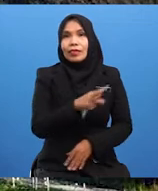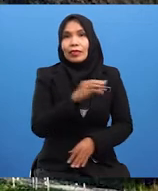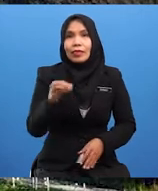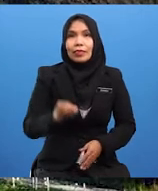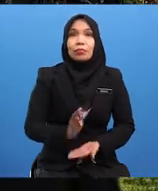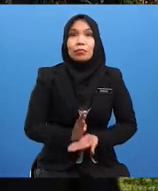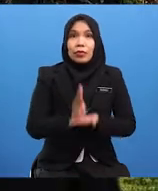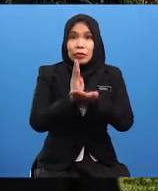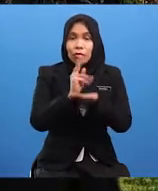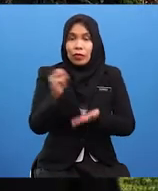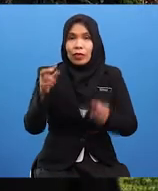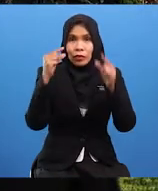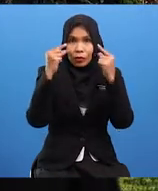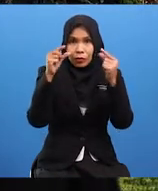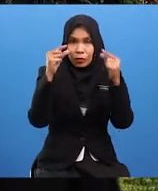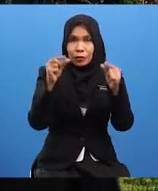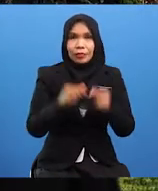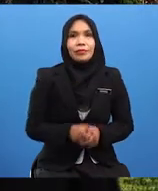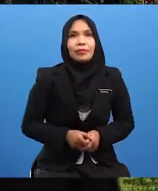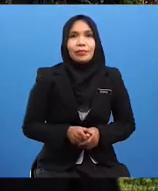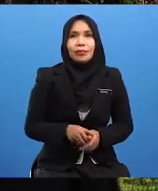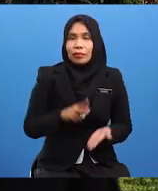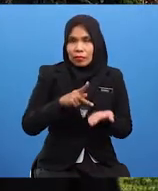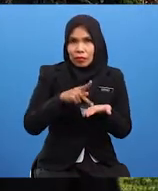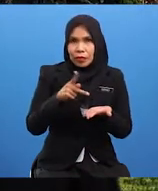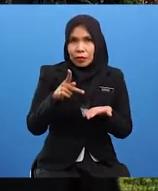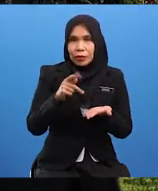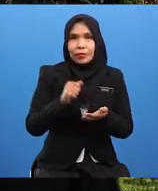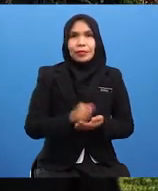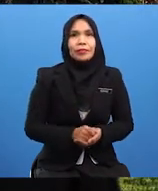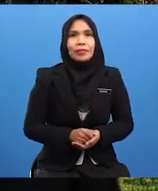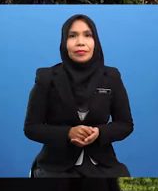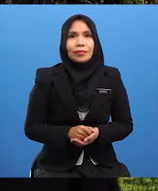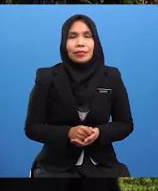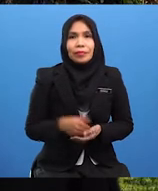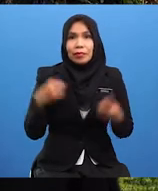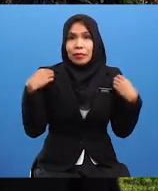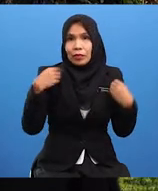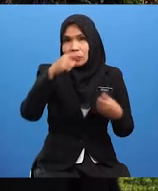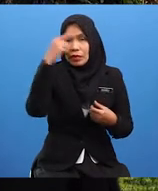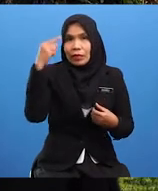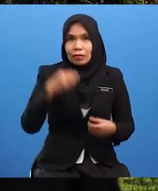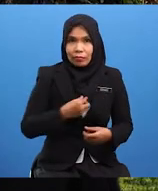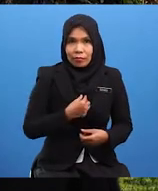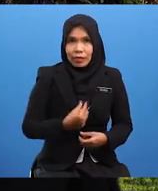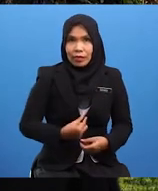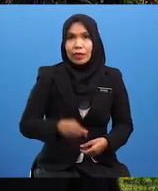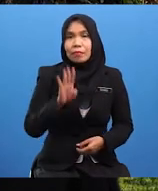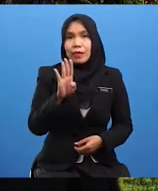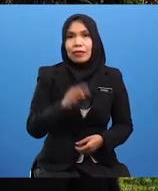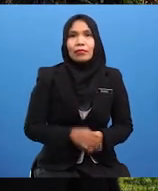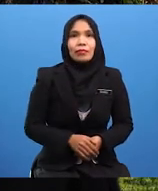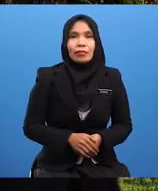sekolah. Baju hitam kancingnya empat. Pakaian orang sanggul